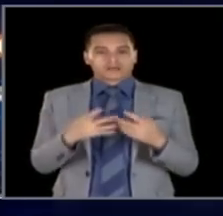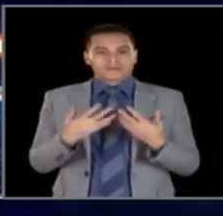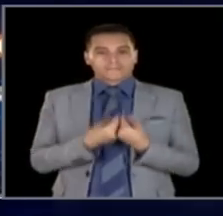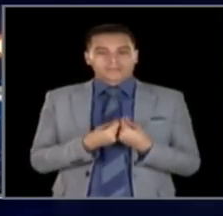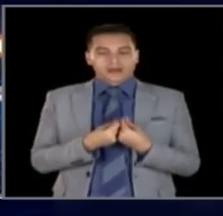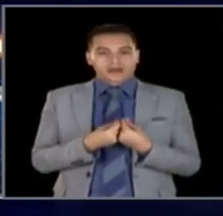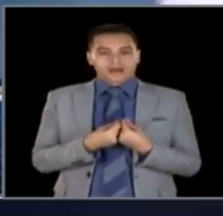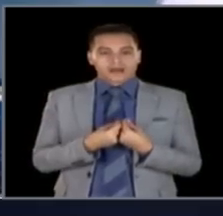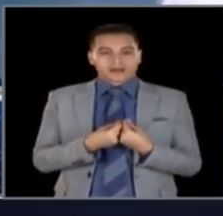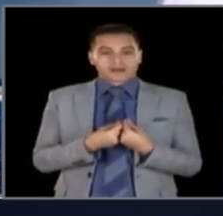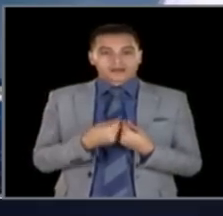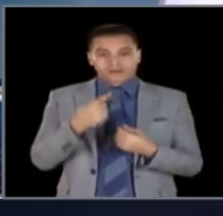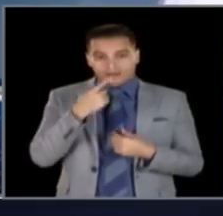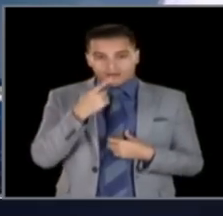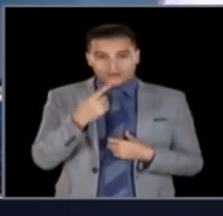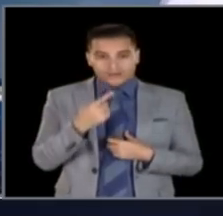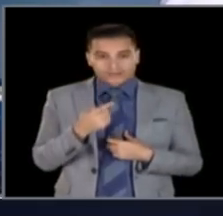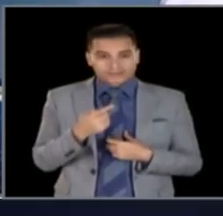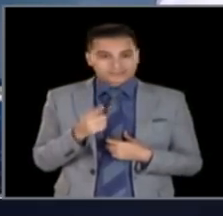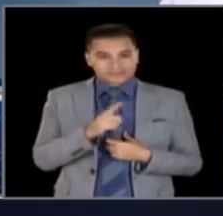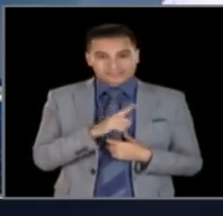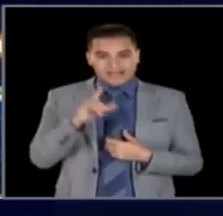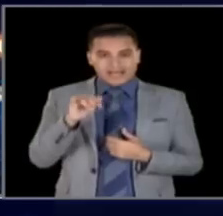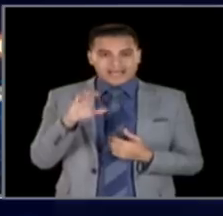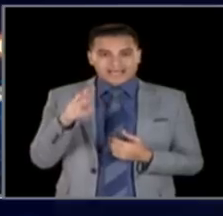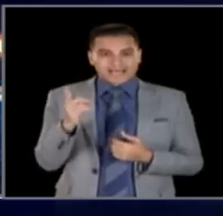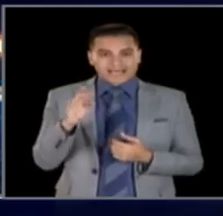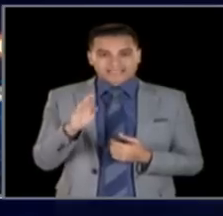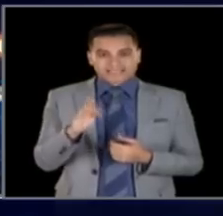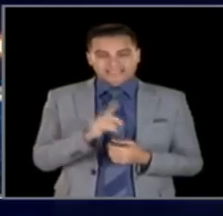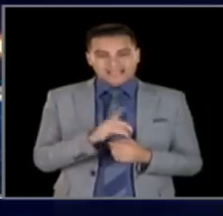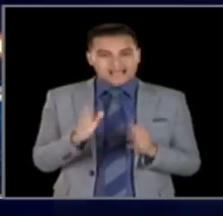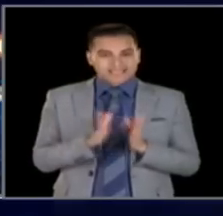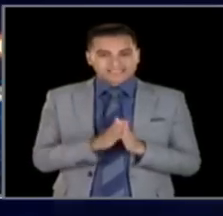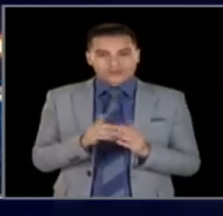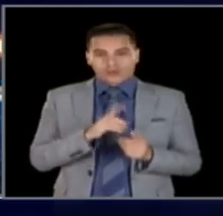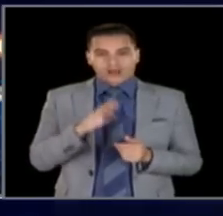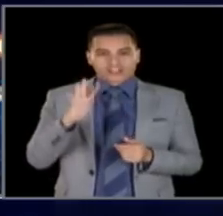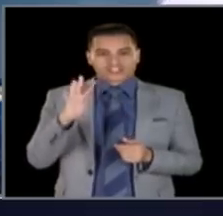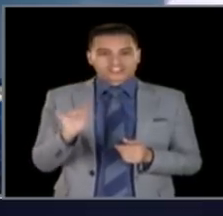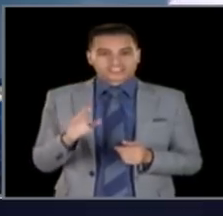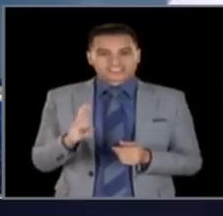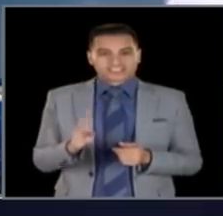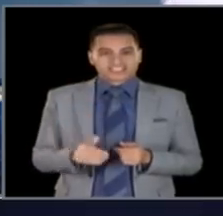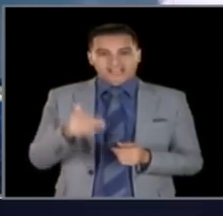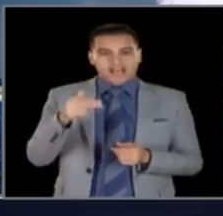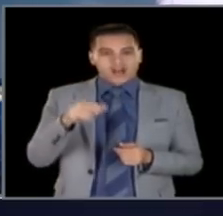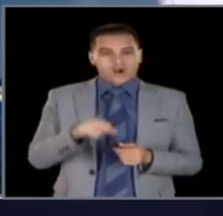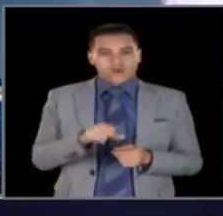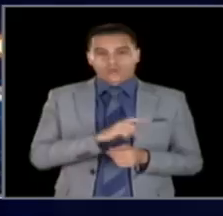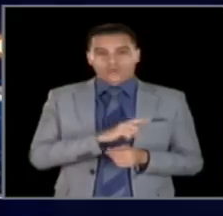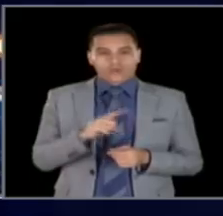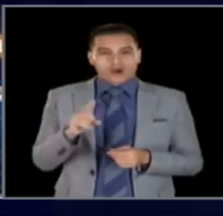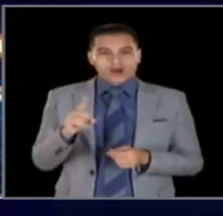7. لوس أنجلوس ليكرز. لا مش الليكرز، ولا شيكاغو بولز،